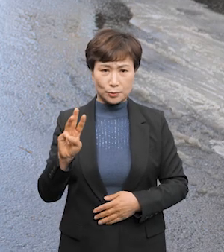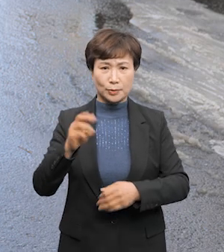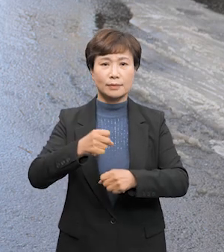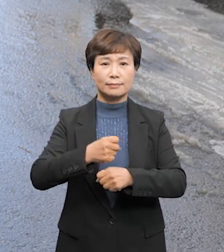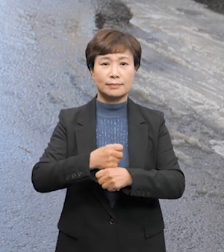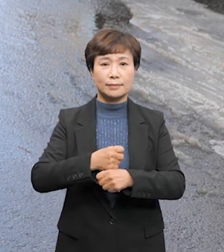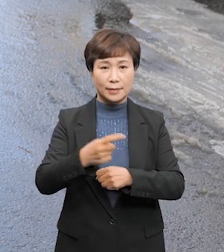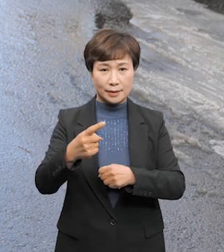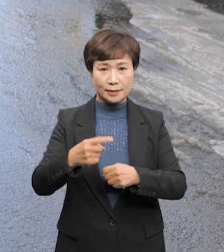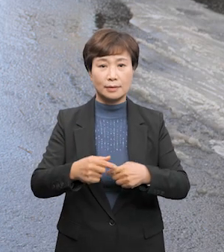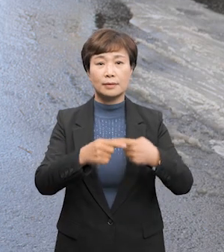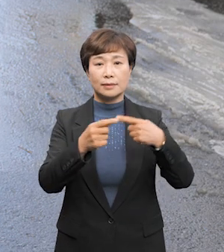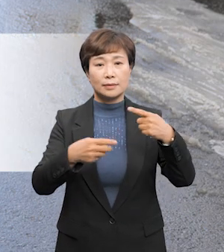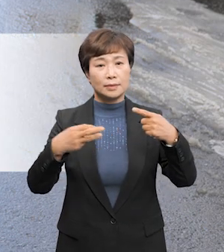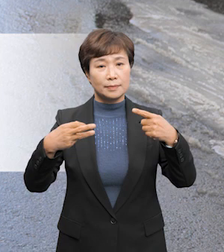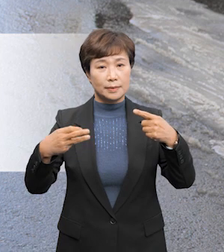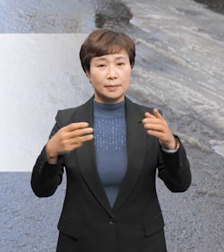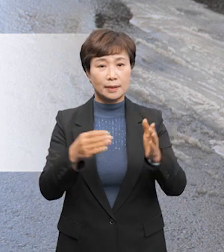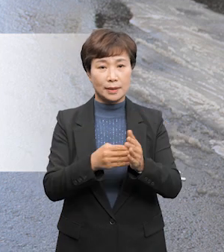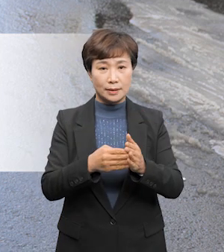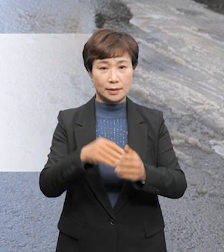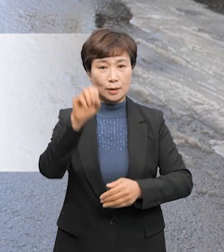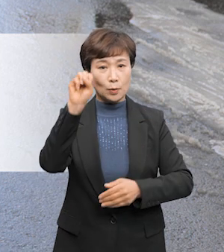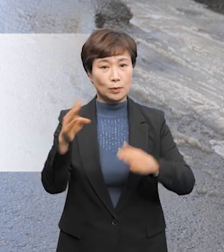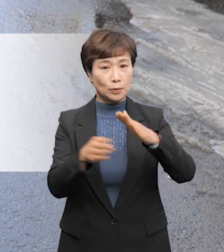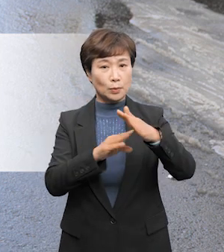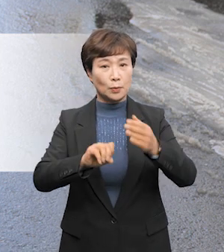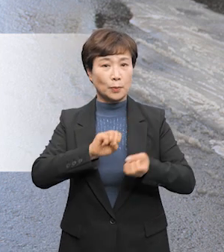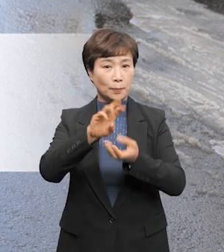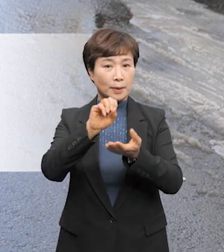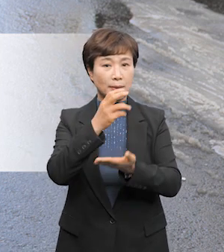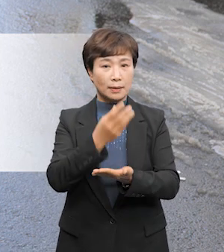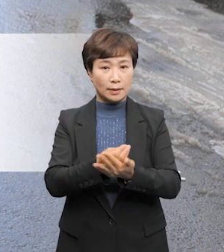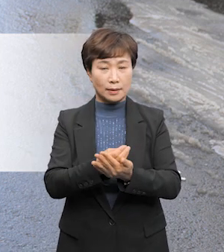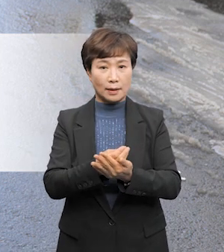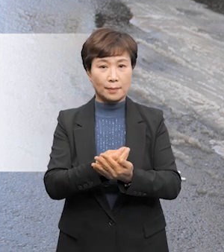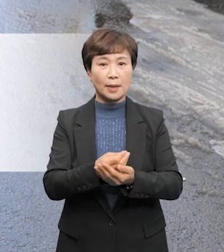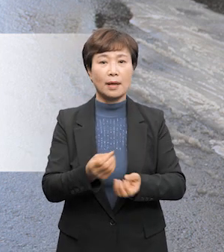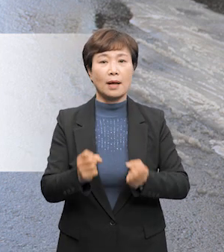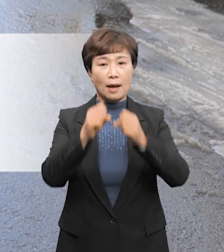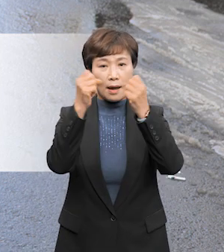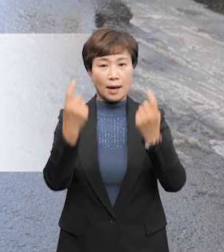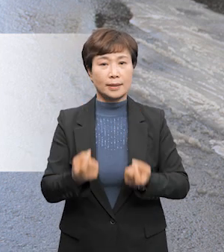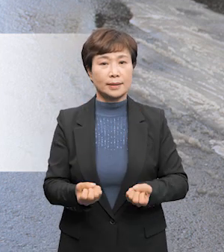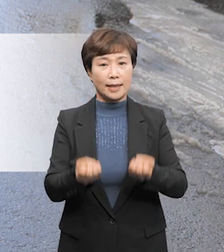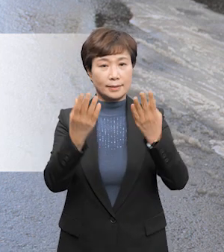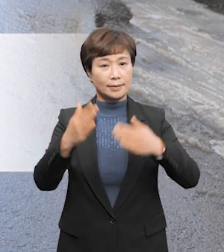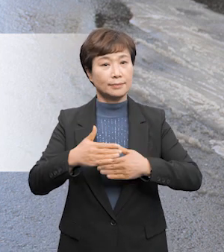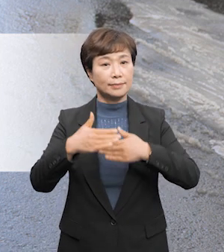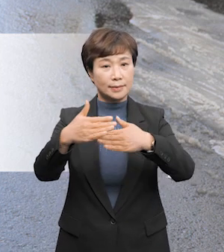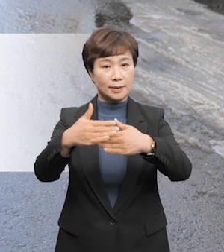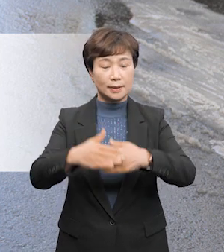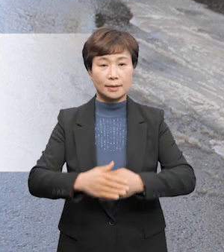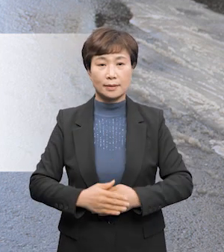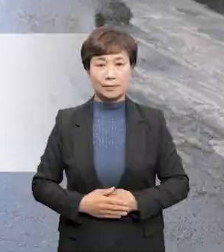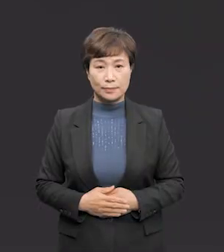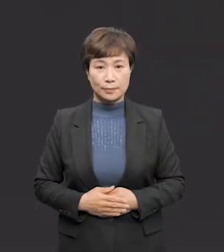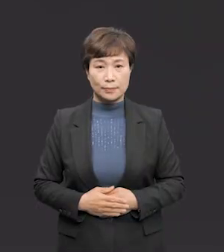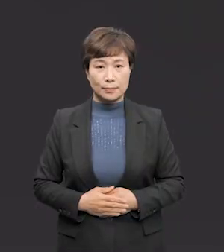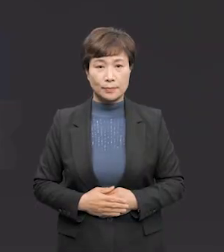광주시가 연말연시를 맞아 내년 1월 13일까지 광주 공공배달의 위메프호에서 경품 할인행사를